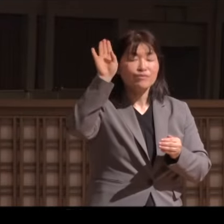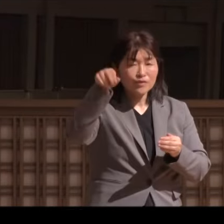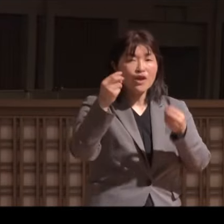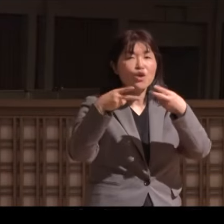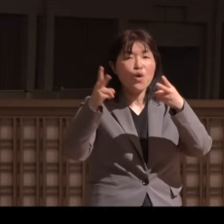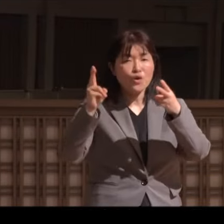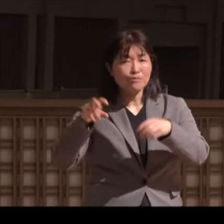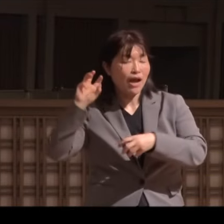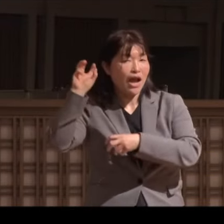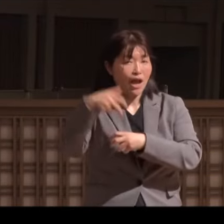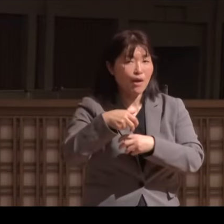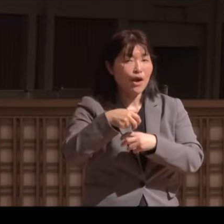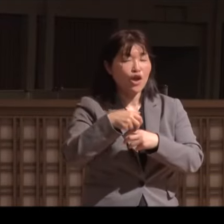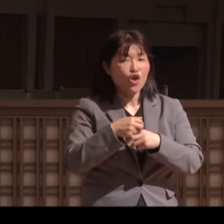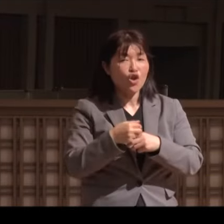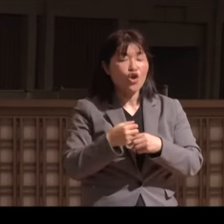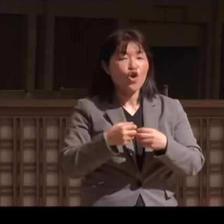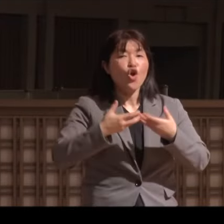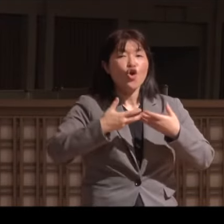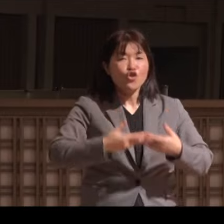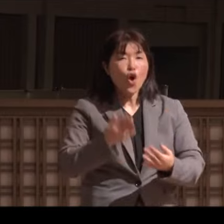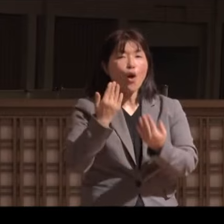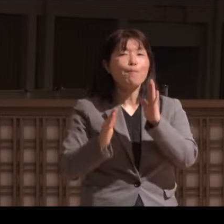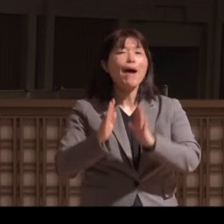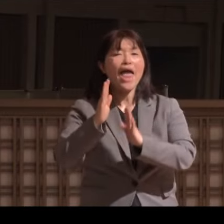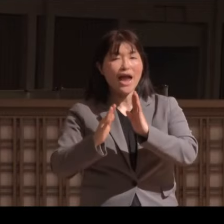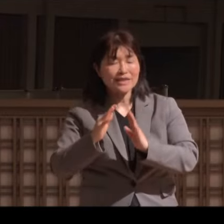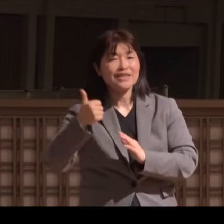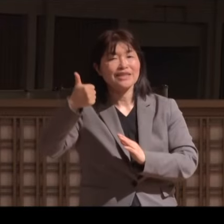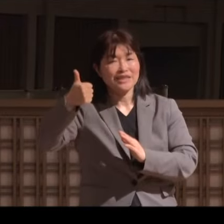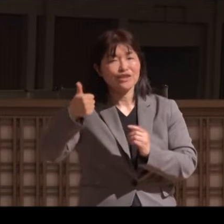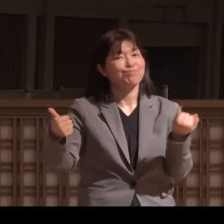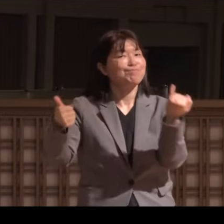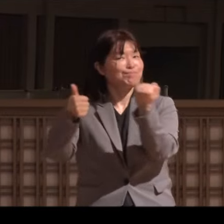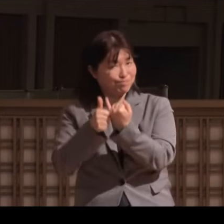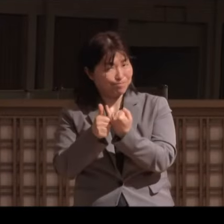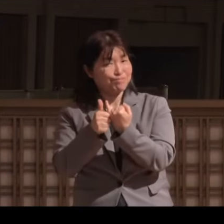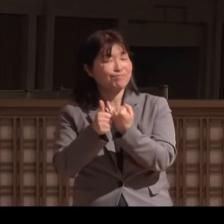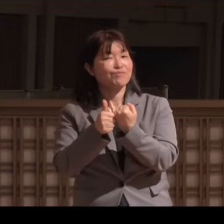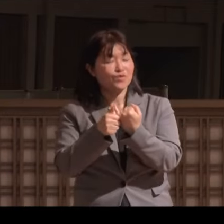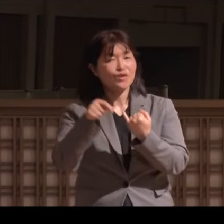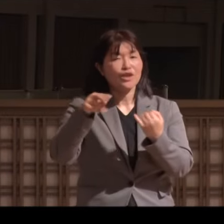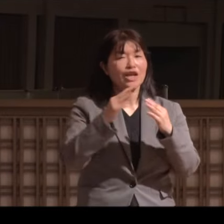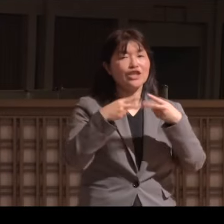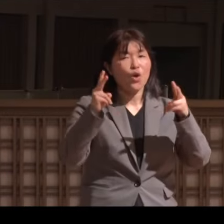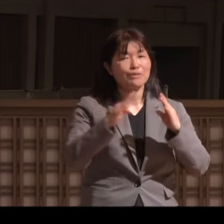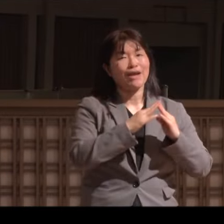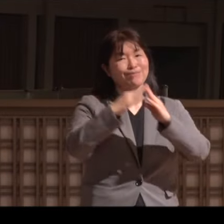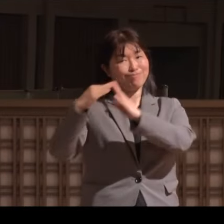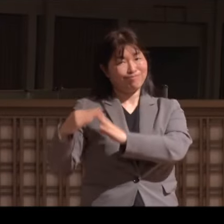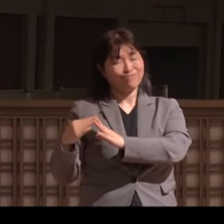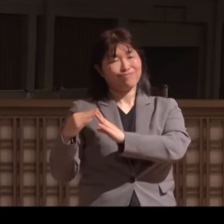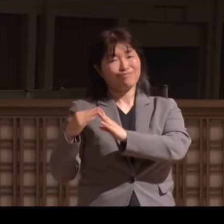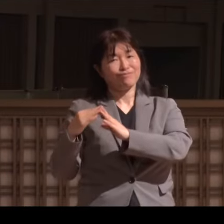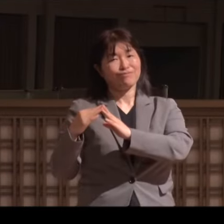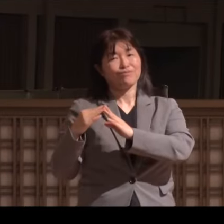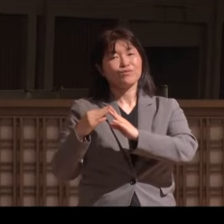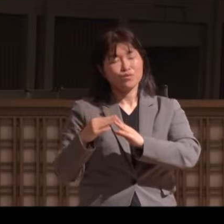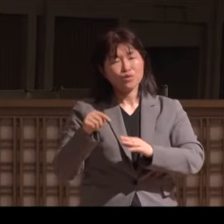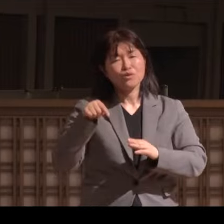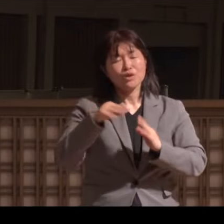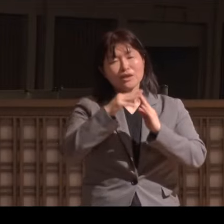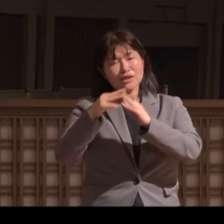広島東洋カップの堂林翔太という選手と結婚したことによりあの広島の方に移住してきたということであの引っ越してき